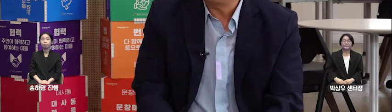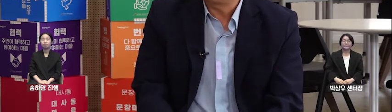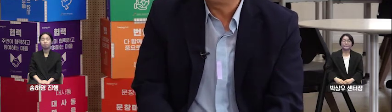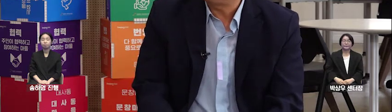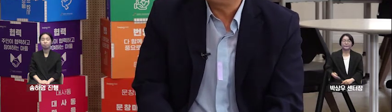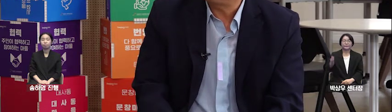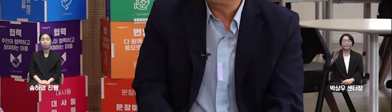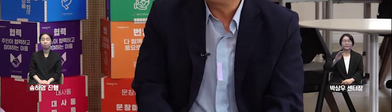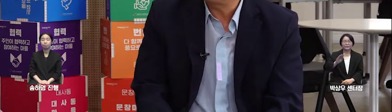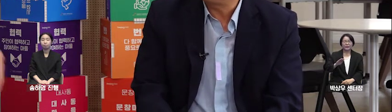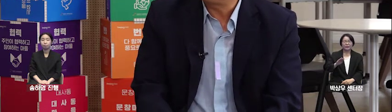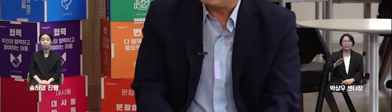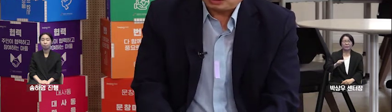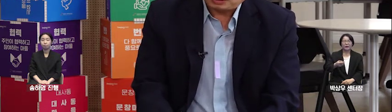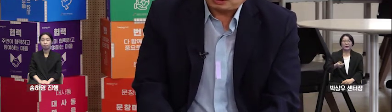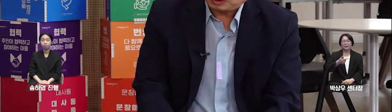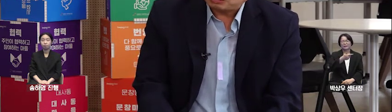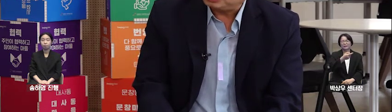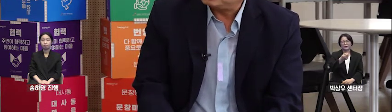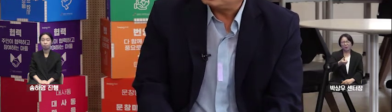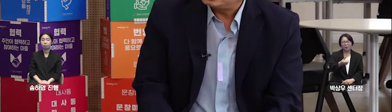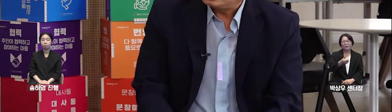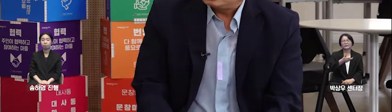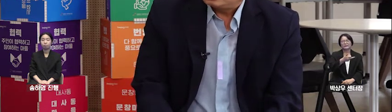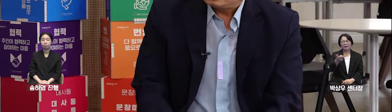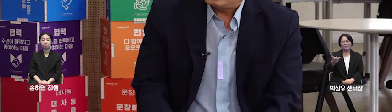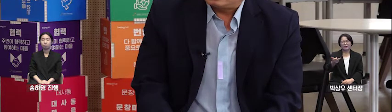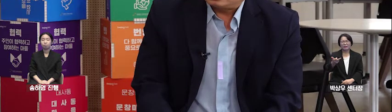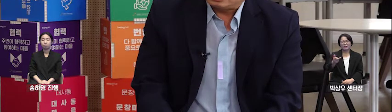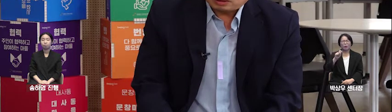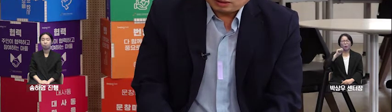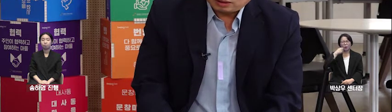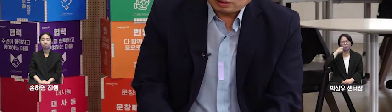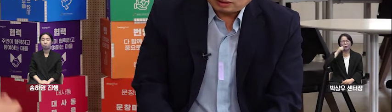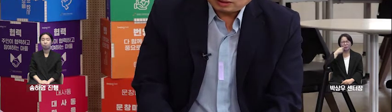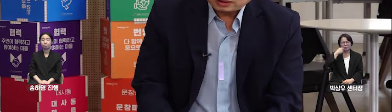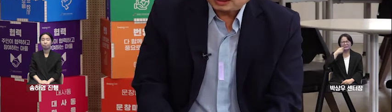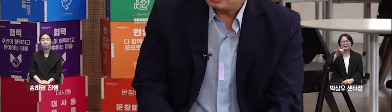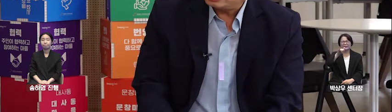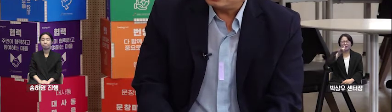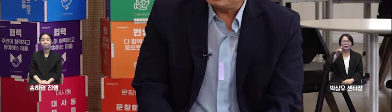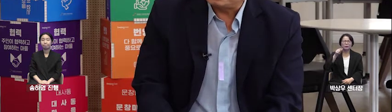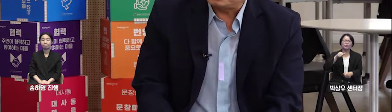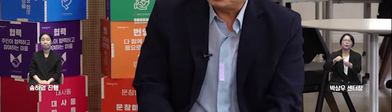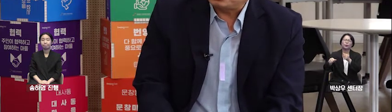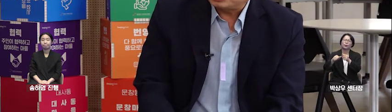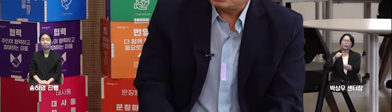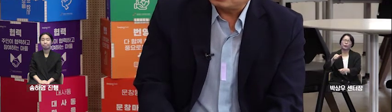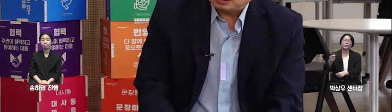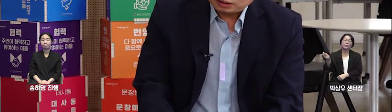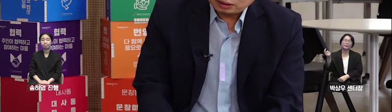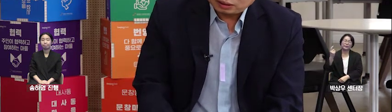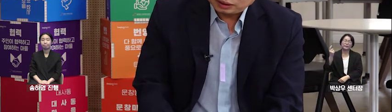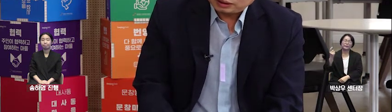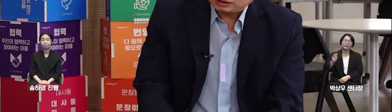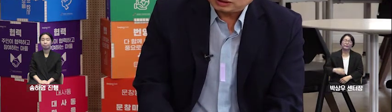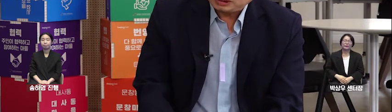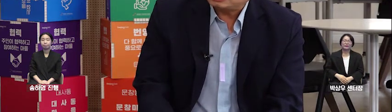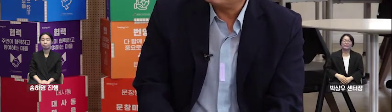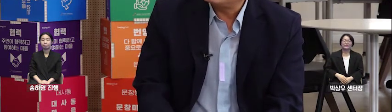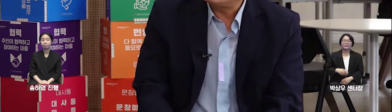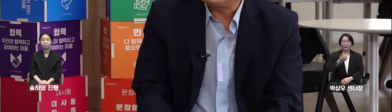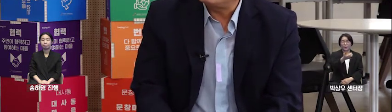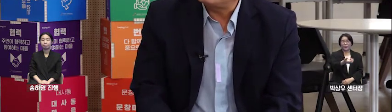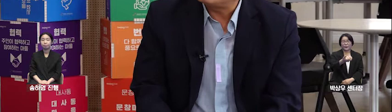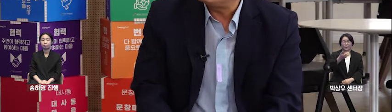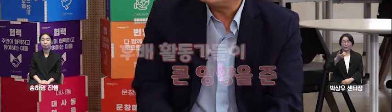작은 좀 어려움이 있다는 소식도 좀 들려왔고요. 더 크게 이쪽으로 이제 오게 됐던 것은 그